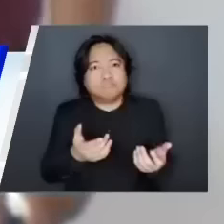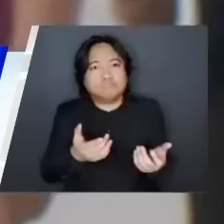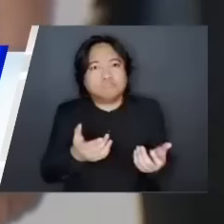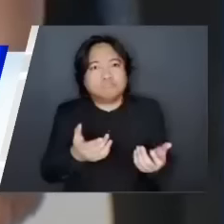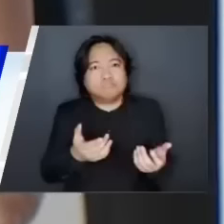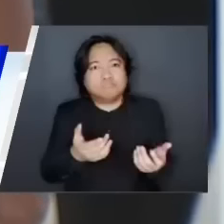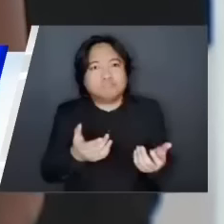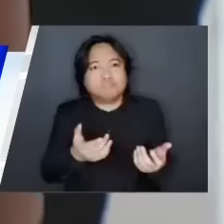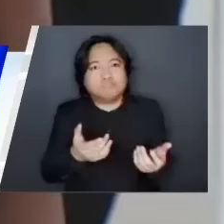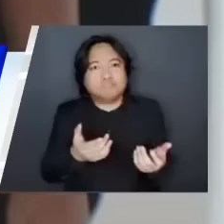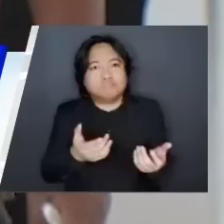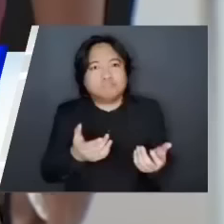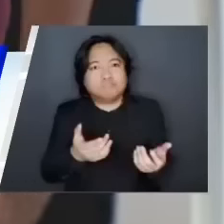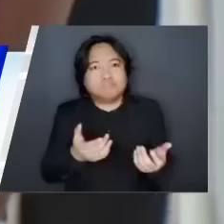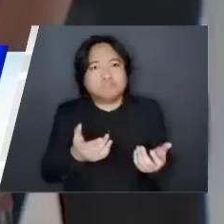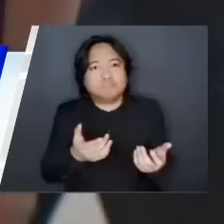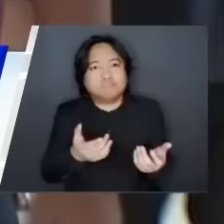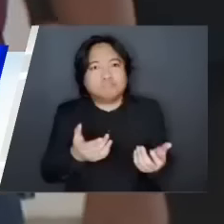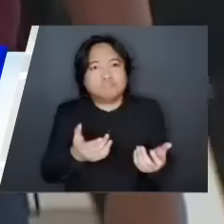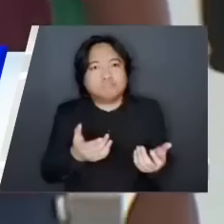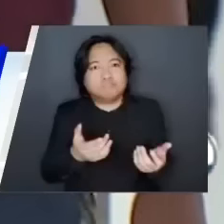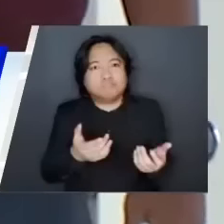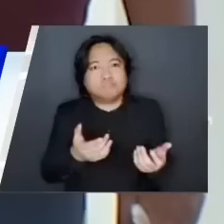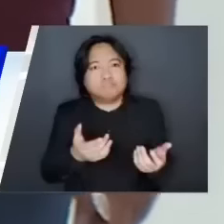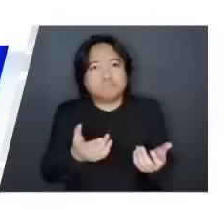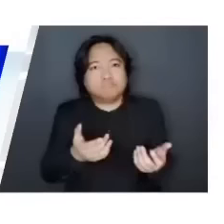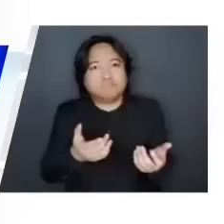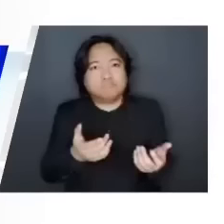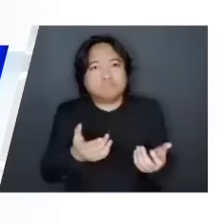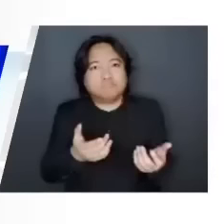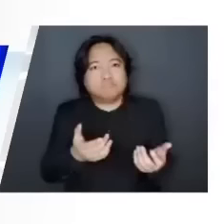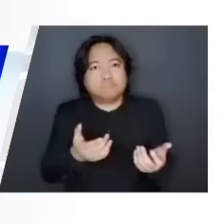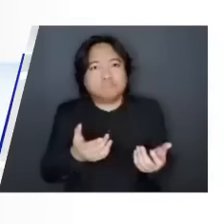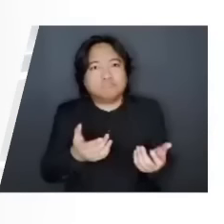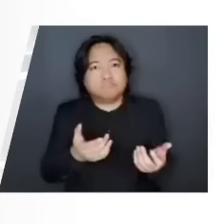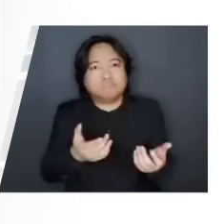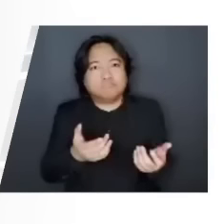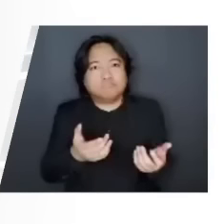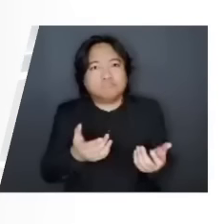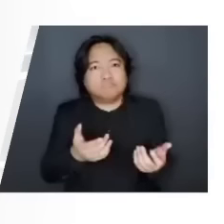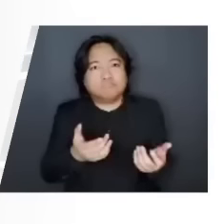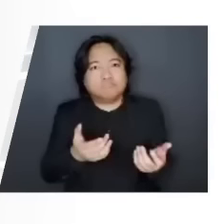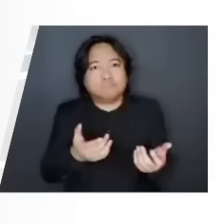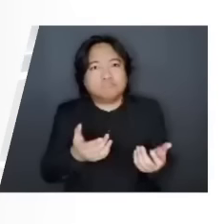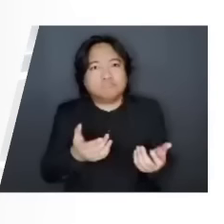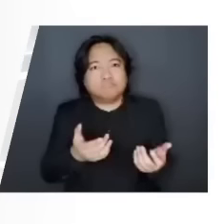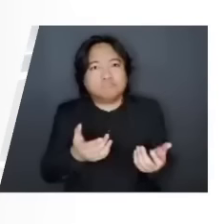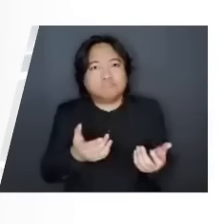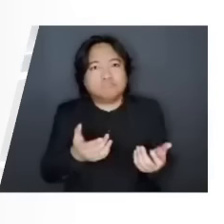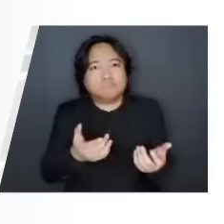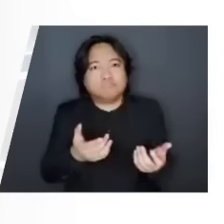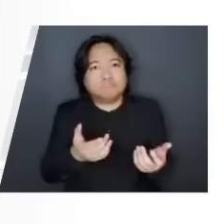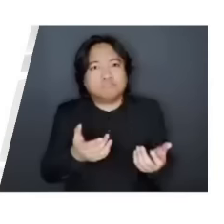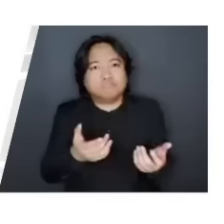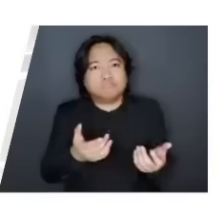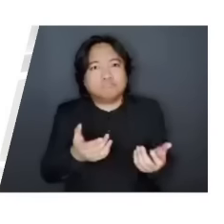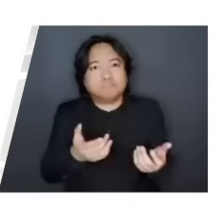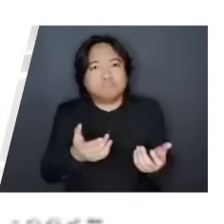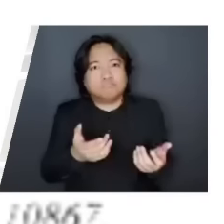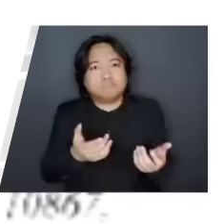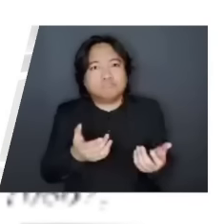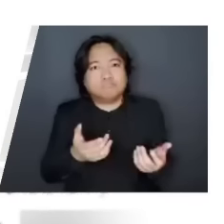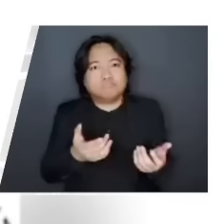11 matapos hindi sumipot ang bise noong nakarang linggo. Inihatid ng mga tauhan ng NBI sa OVP sa Mandaluyong kanina